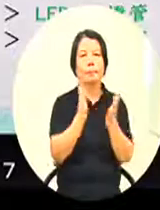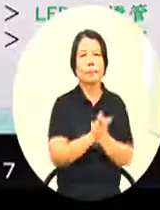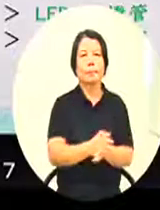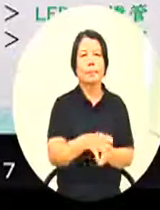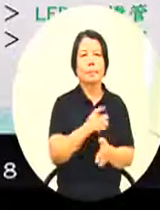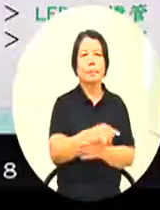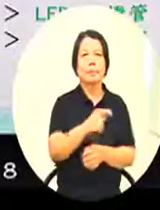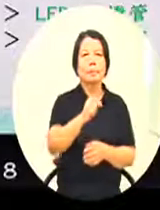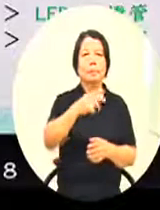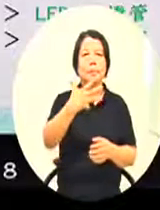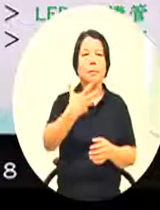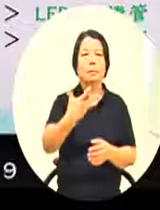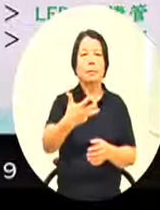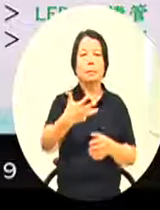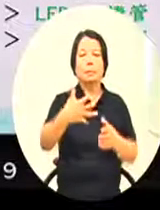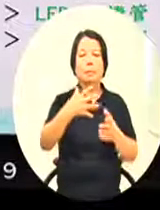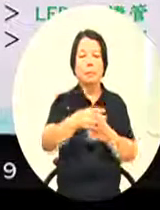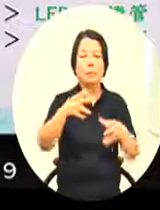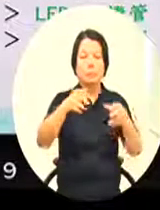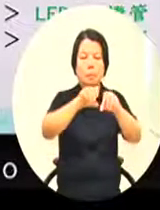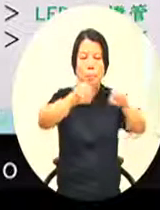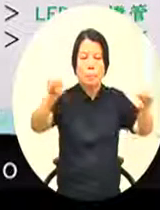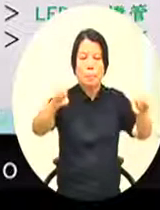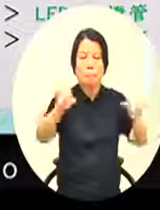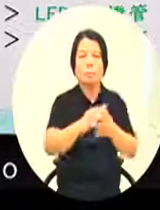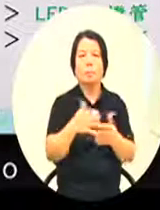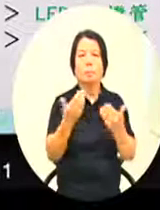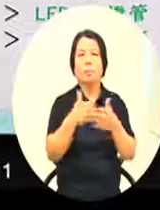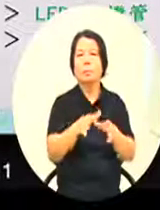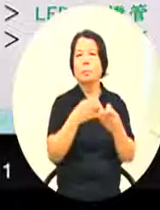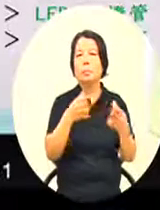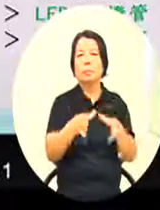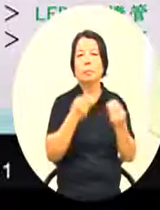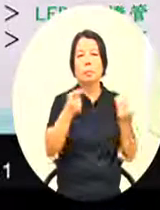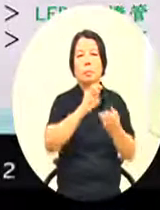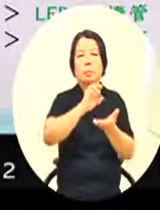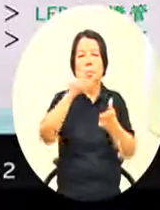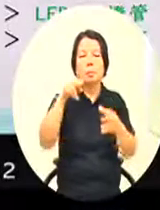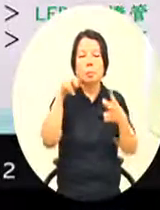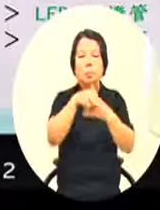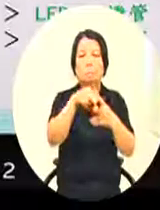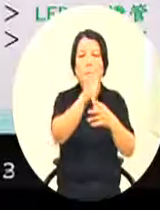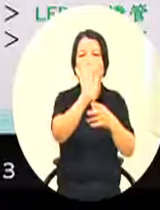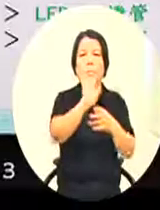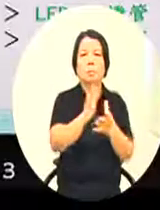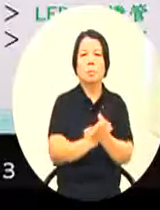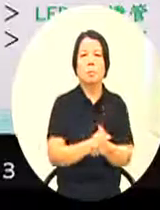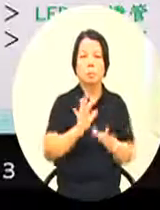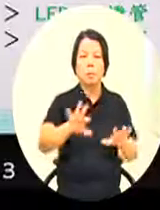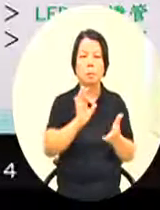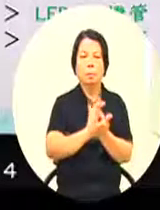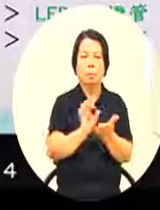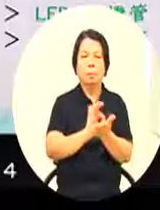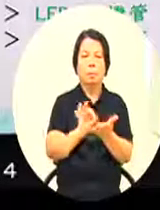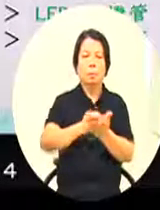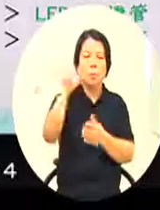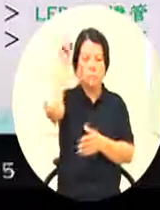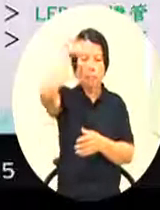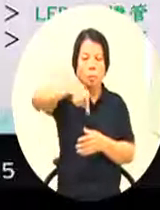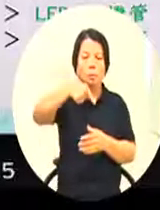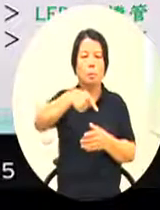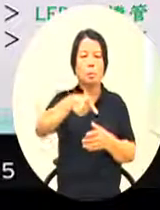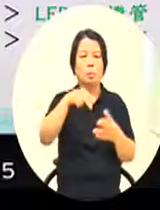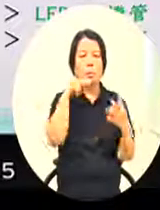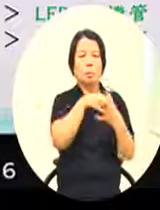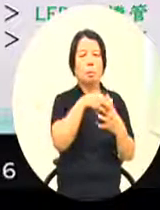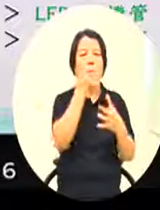它现在连那个座的改装都不用，它用 T8 的 LED 灯管就可以直接去用它现在传统的灯座了。